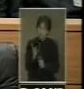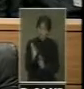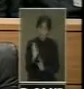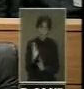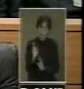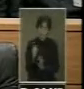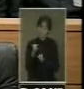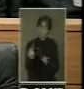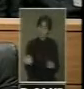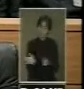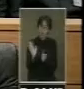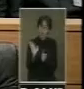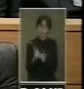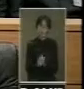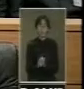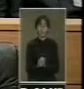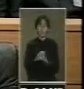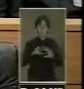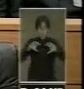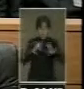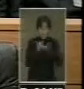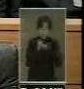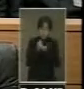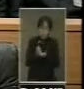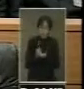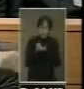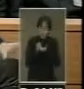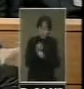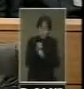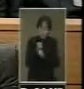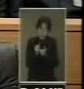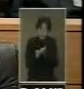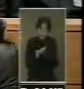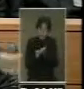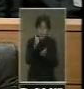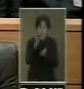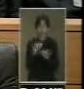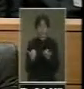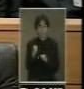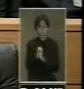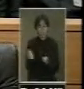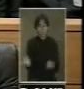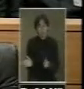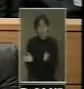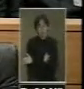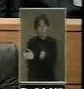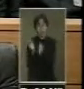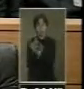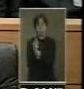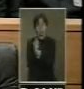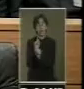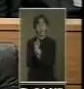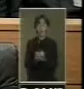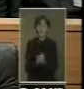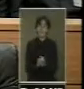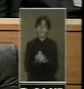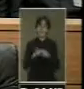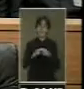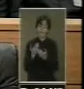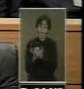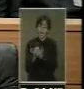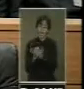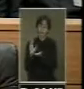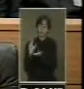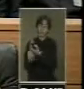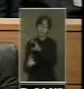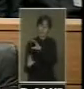าเถอะครับทางรัฐบาลเขาจะได้ค่อยๆเข้าไปละมุนละม่อมได้ถ้ายังหนุนกันเนืองแน่นอยู่อย่างนี้ทุนก็ยังเข้าไปล